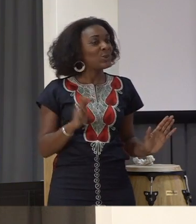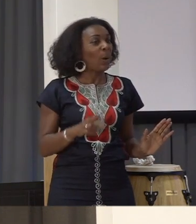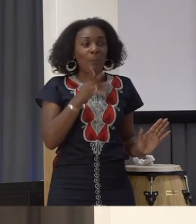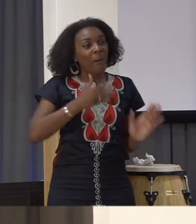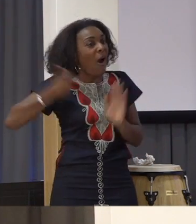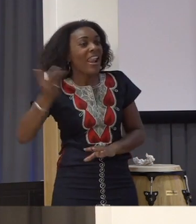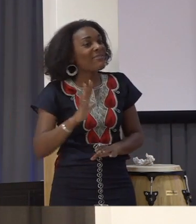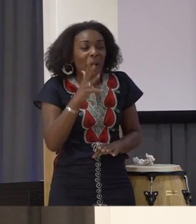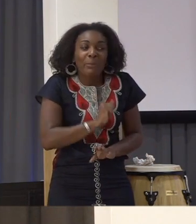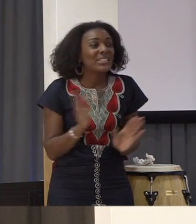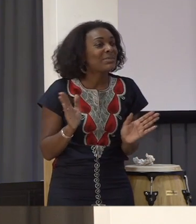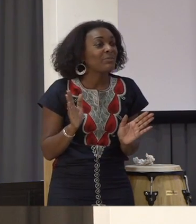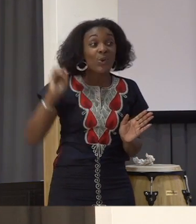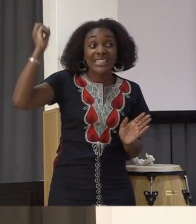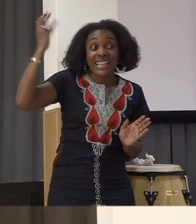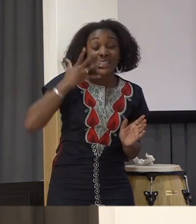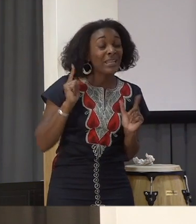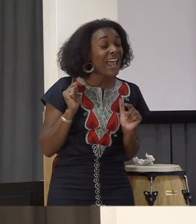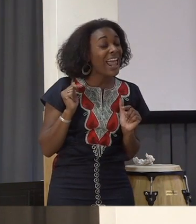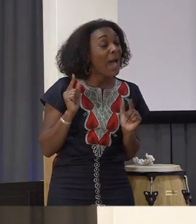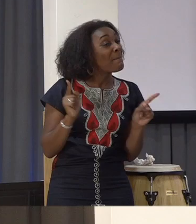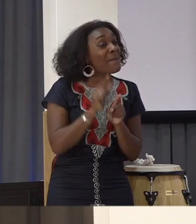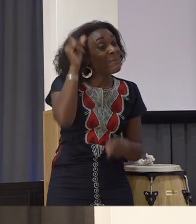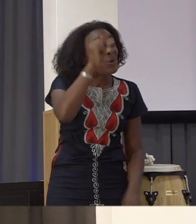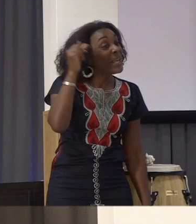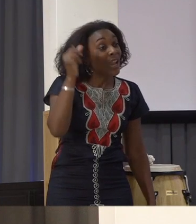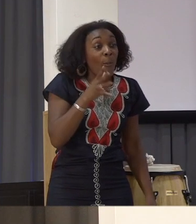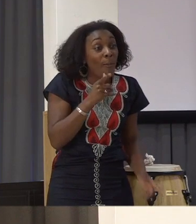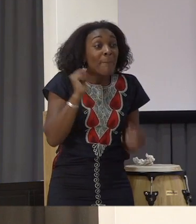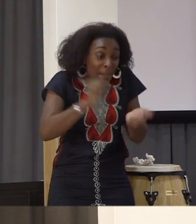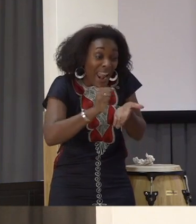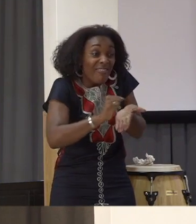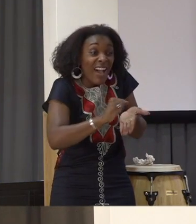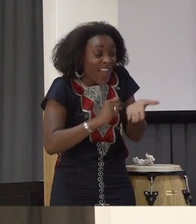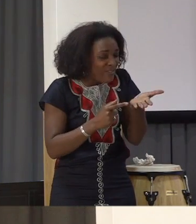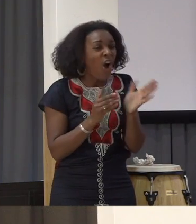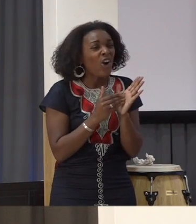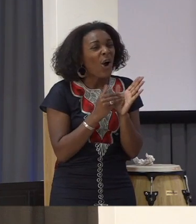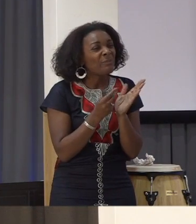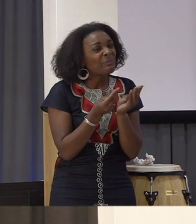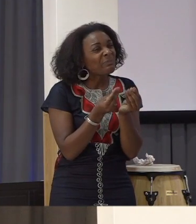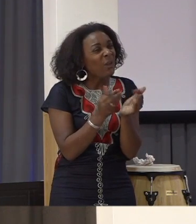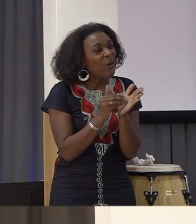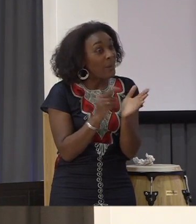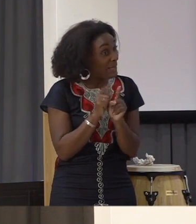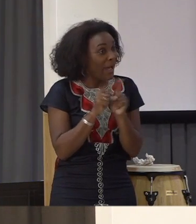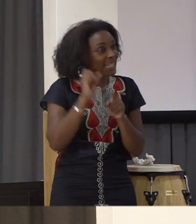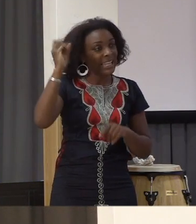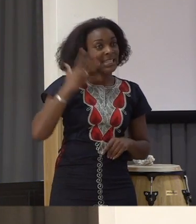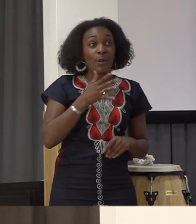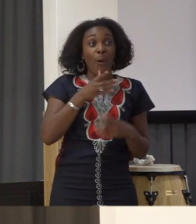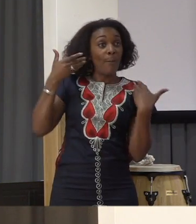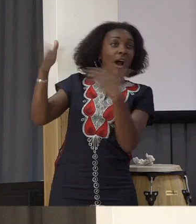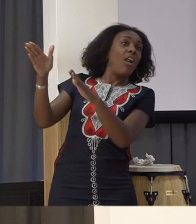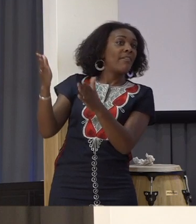dans le Saint-Esprit, il est sur toi. Tu ne peux pas te couper de la présence de Dieu. Tu ne peux pas te couper du Saint-Esprit. Ça veut dire que tu ne peux pas